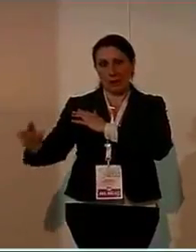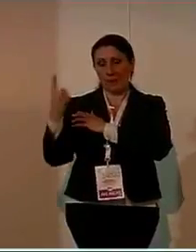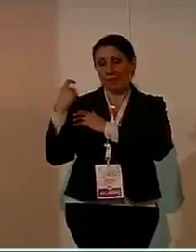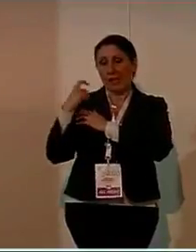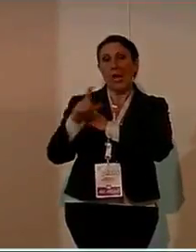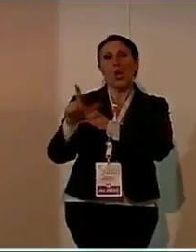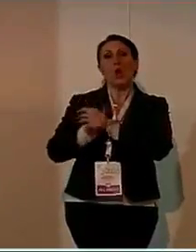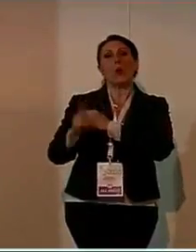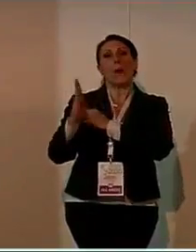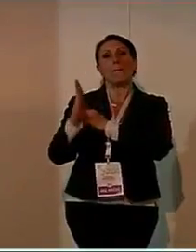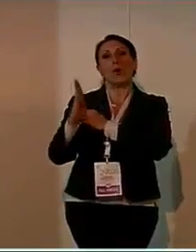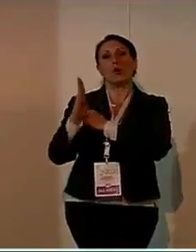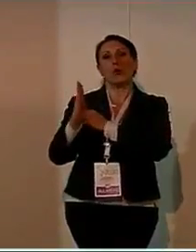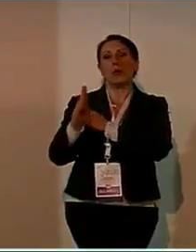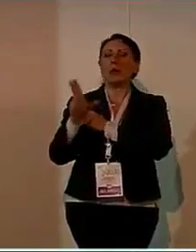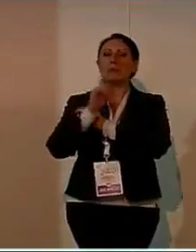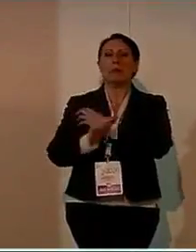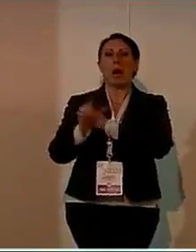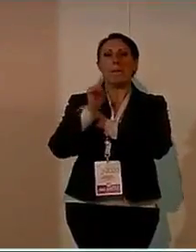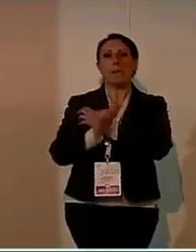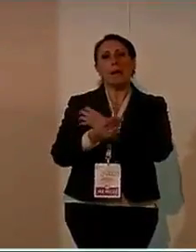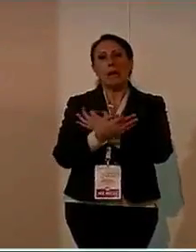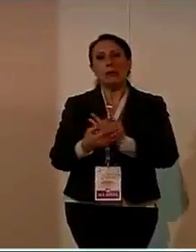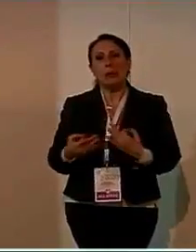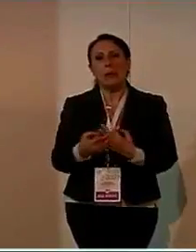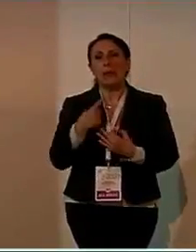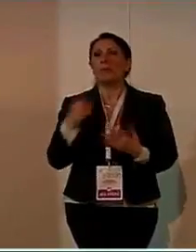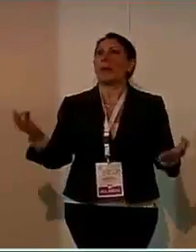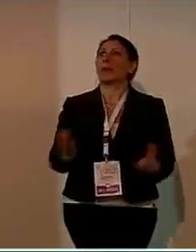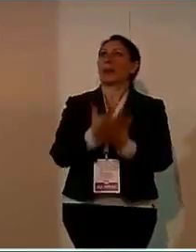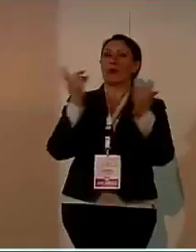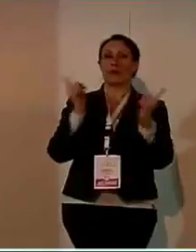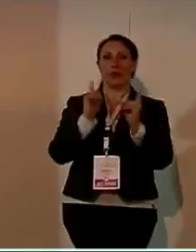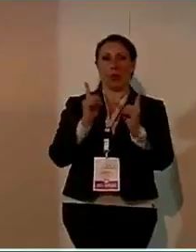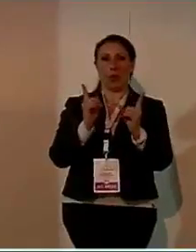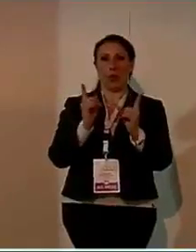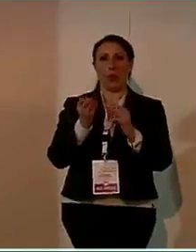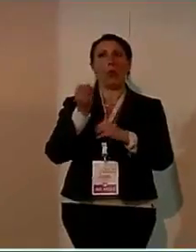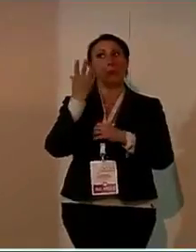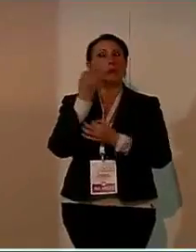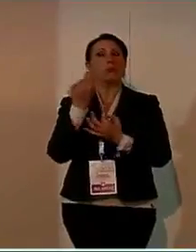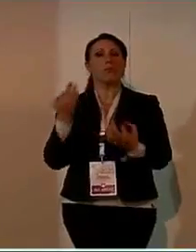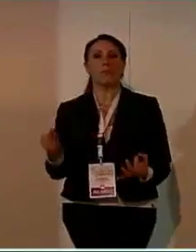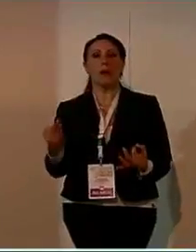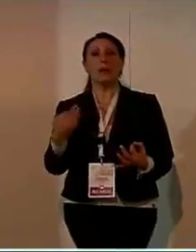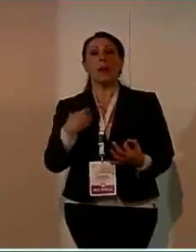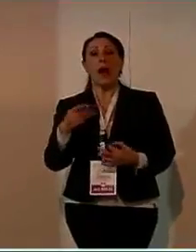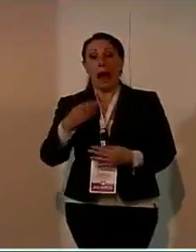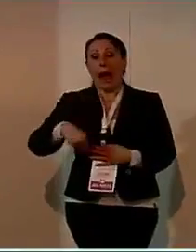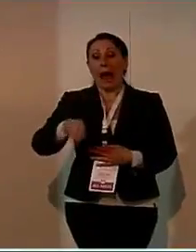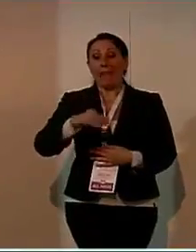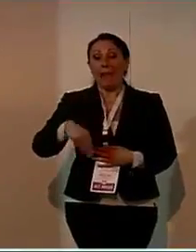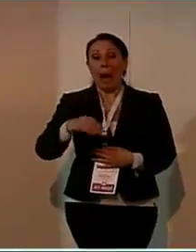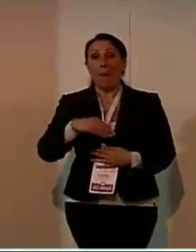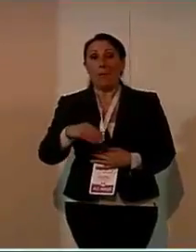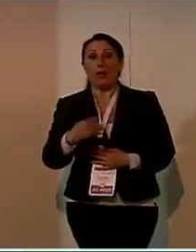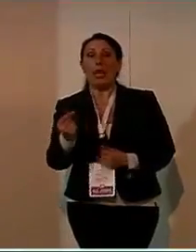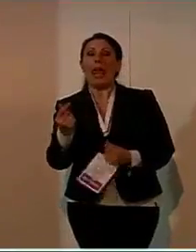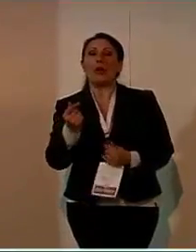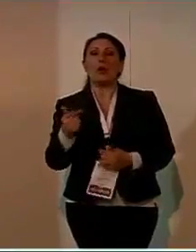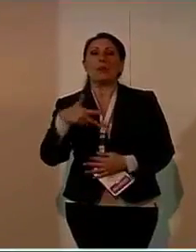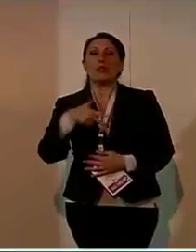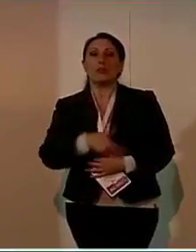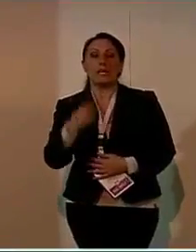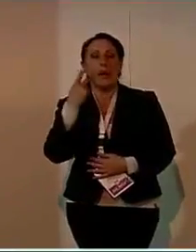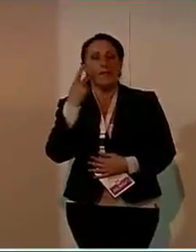hanno parlato qui con sapienza e non l'ha fatto per caso perché a napoli l'economia civile ha visto la luce padre antonio l'ha appena